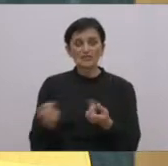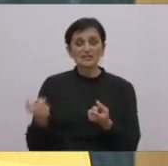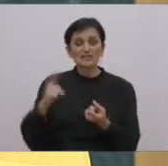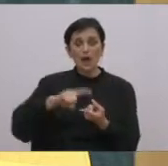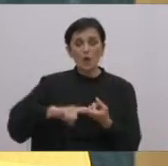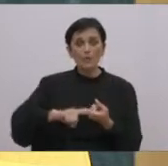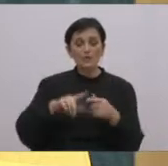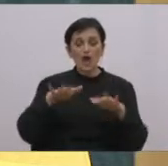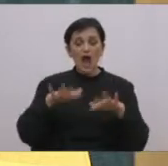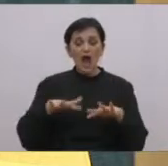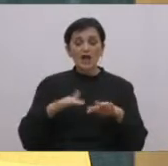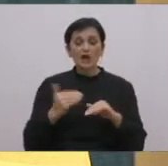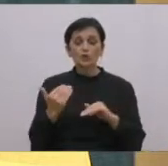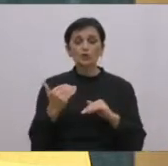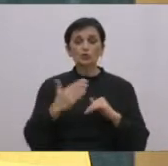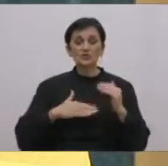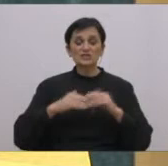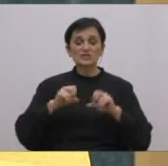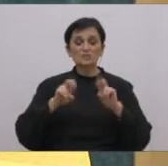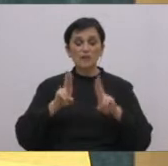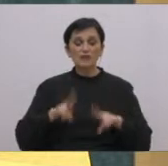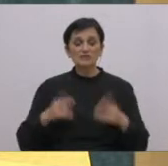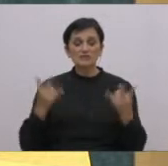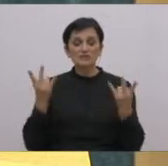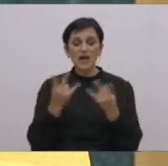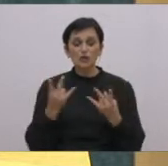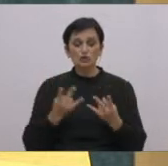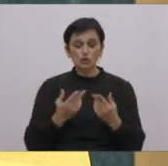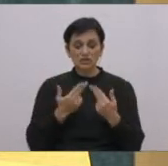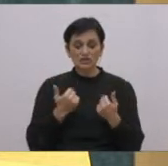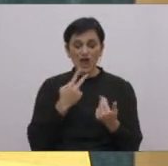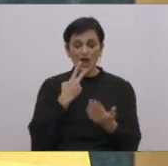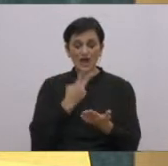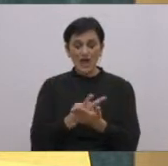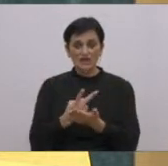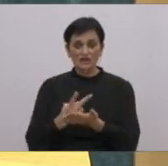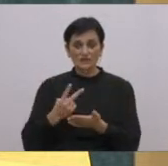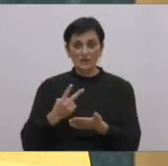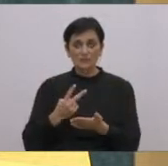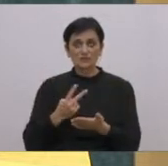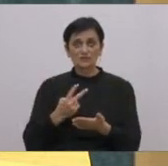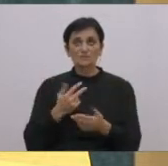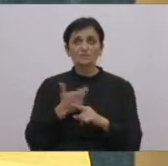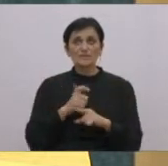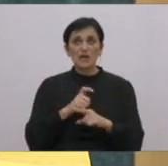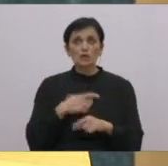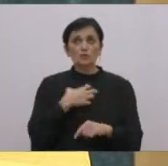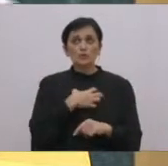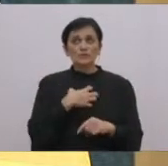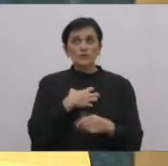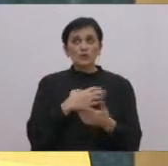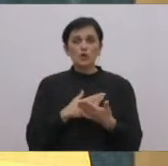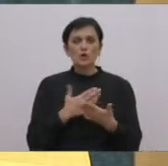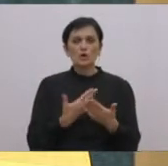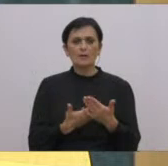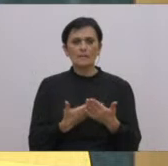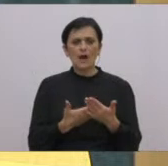იმ ადგილობრივ სპეციფიკას, საჭიროებებს და ხედვებს. Ძალიან მნიშვნელოვანი არის